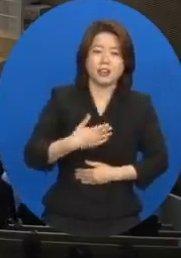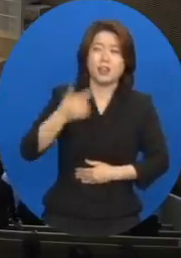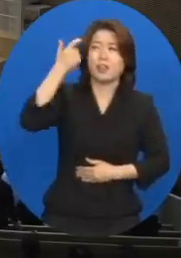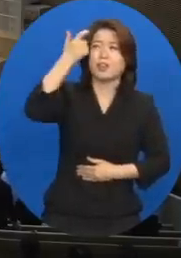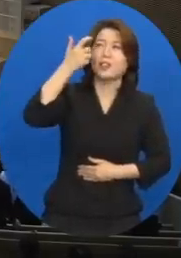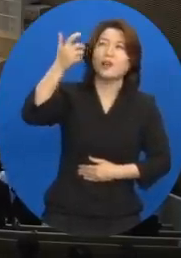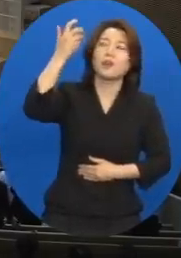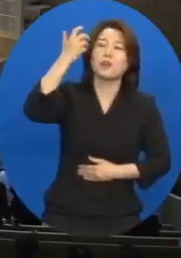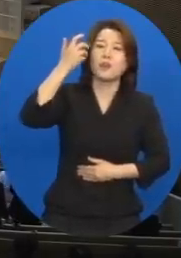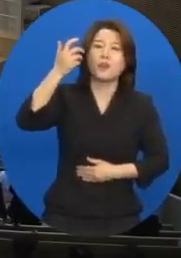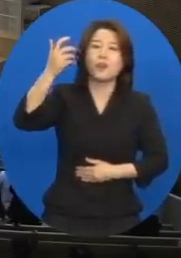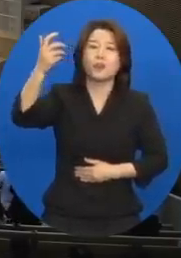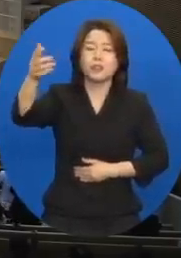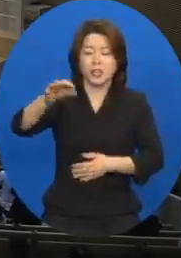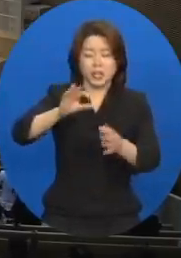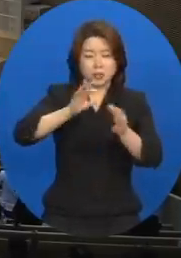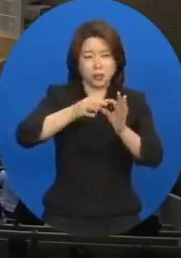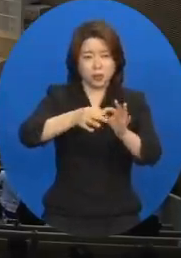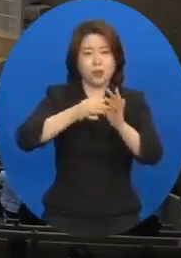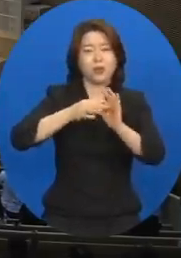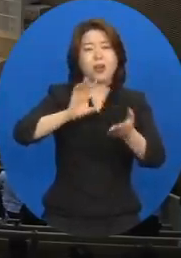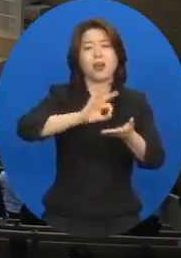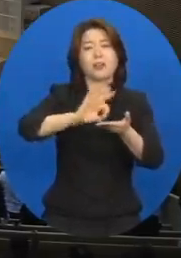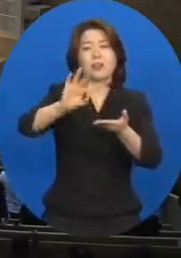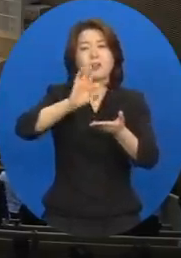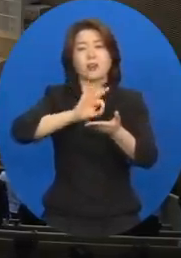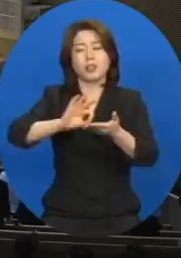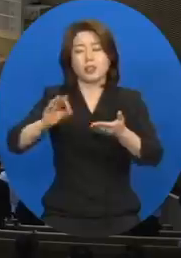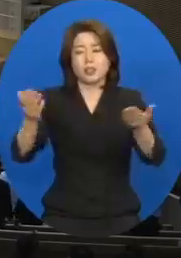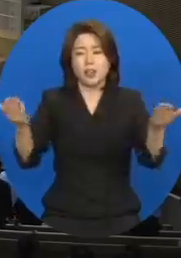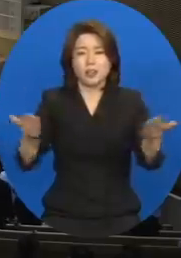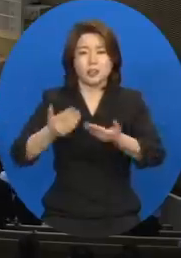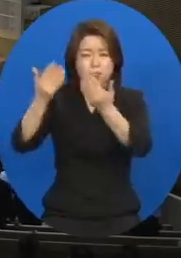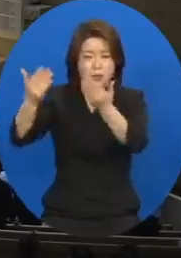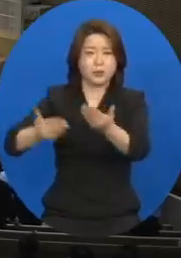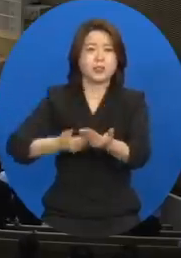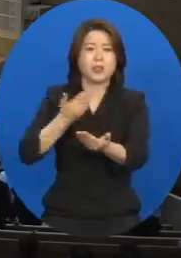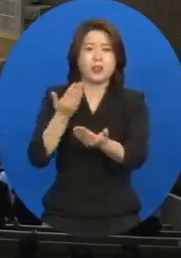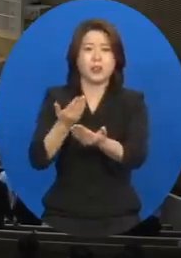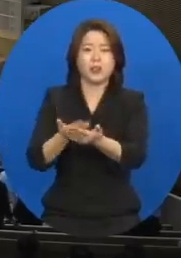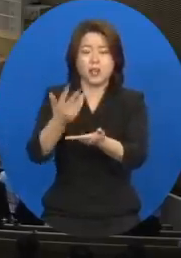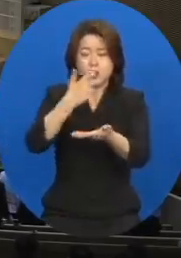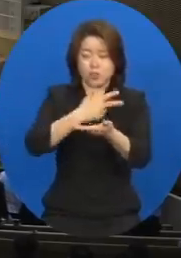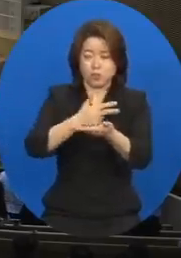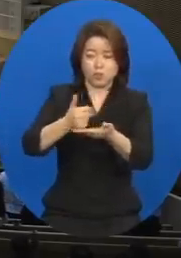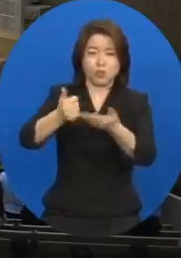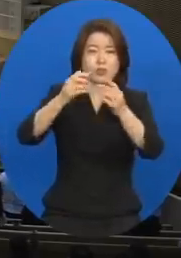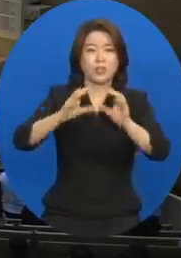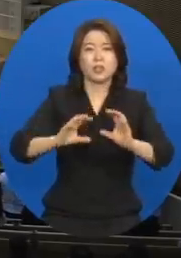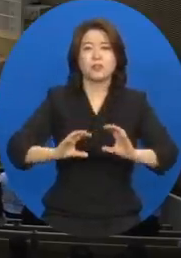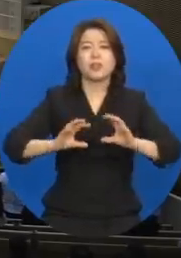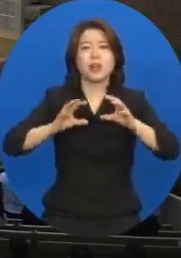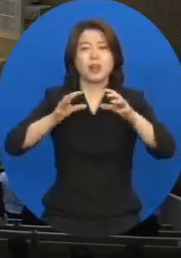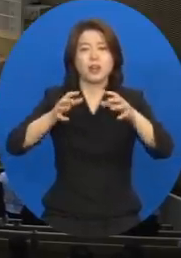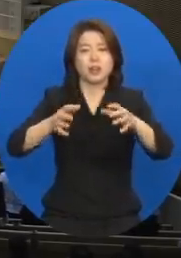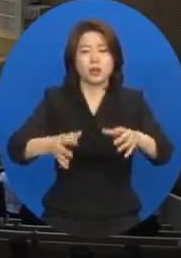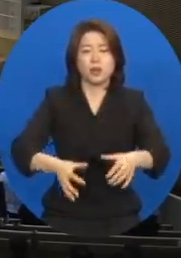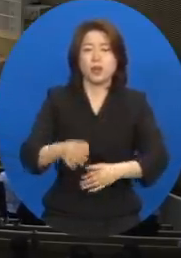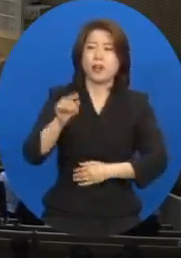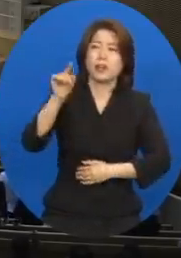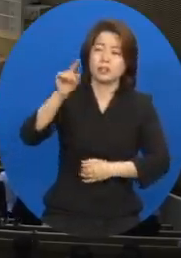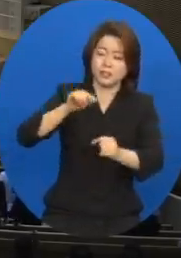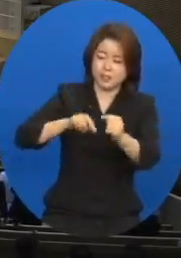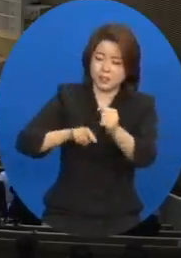연약한 내 영혼 통하여 일하소서. 주님